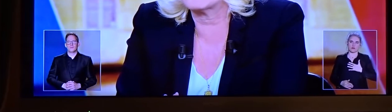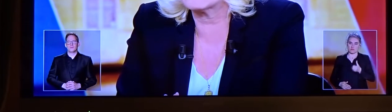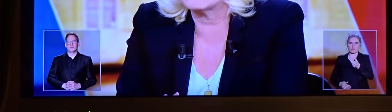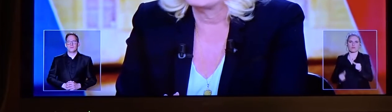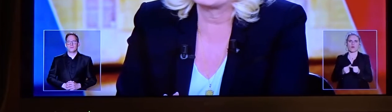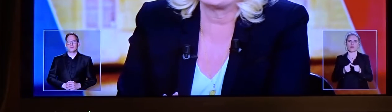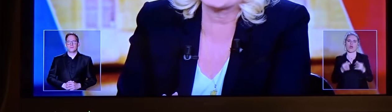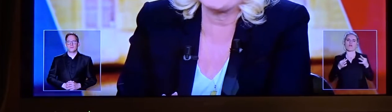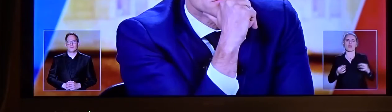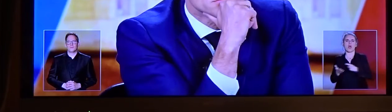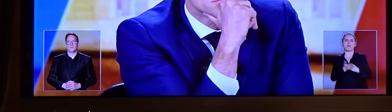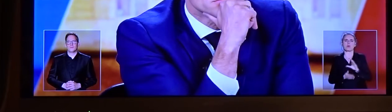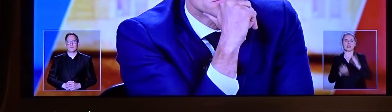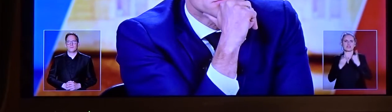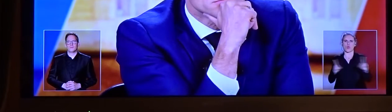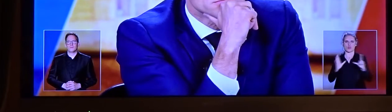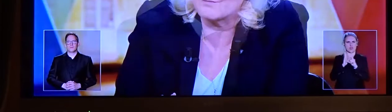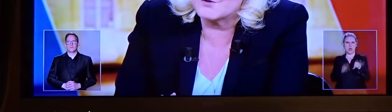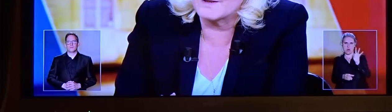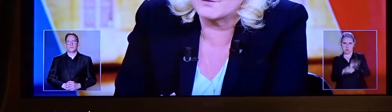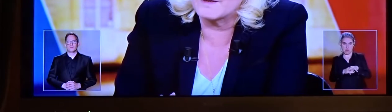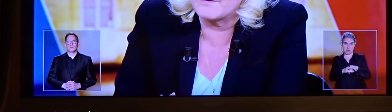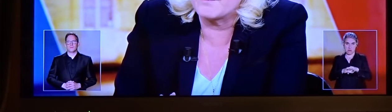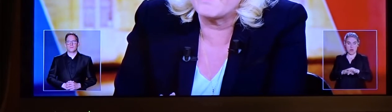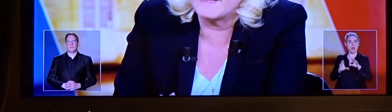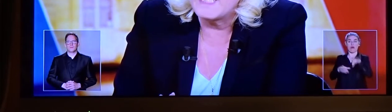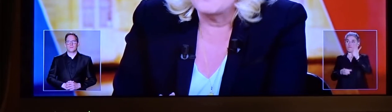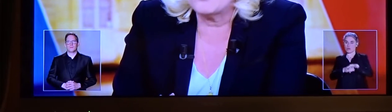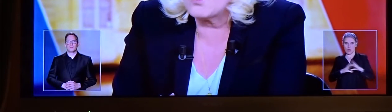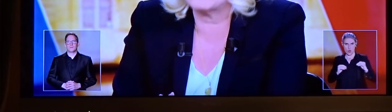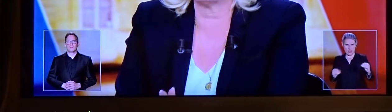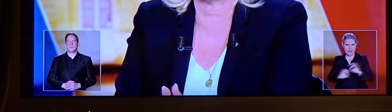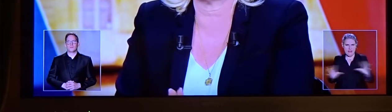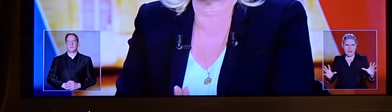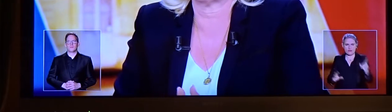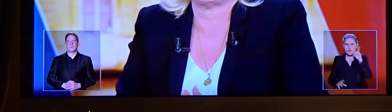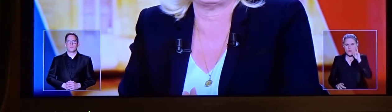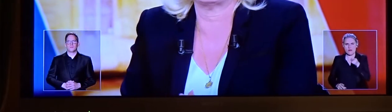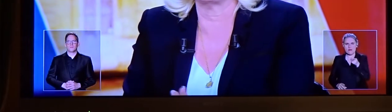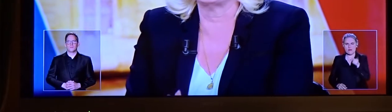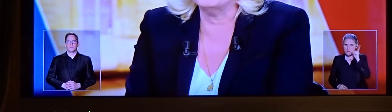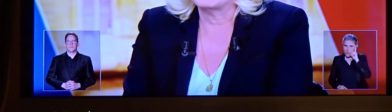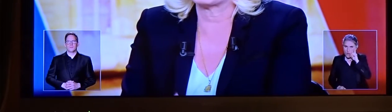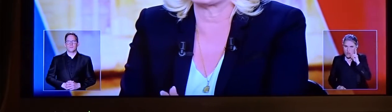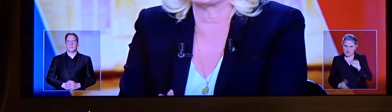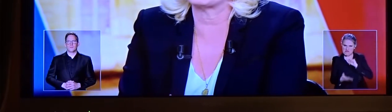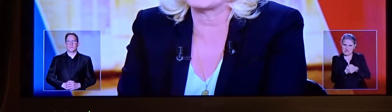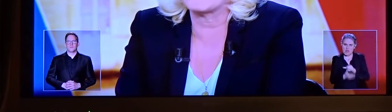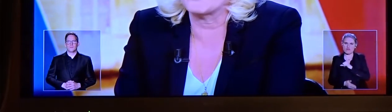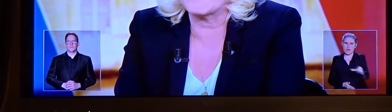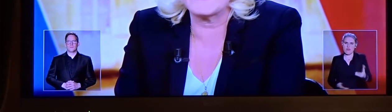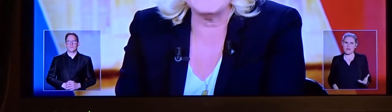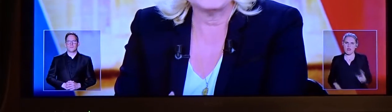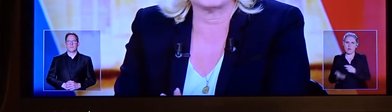la démocratie. Vous ne l'avez jamais mise en œuvre. Pourquoi d'ailleurs, M. Macron, ne l'avez-vous pas fait ? Pourquoi n'êtes-vous pas allé au bout de cette banque